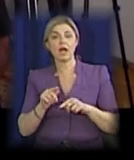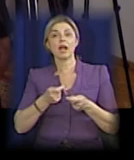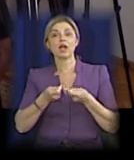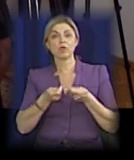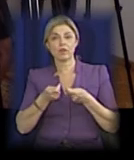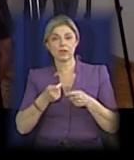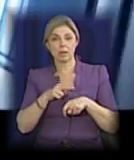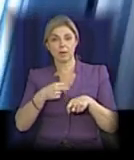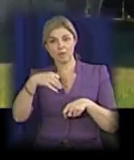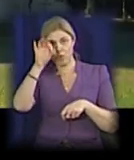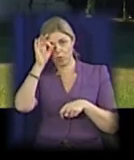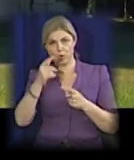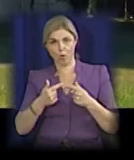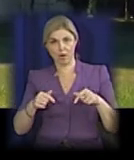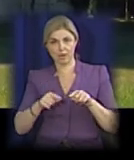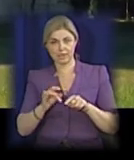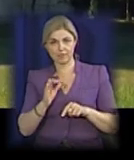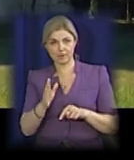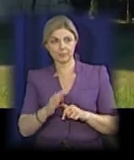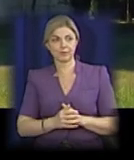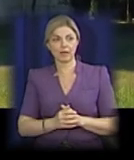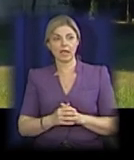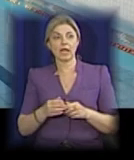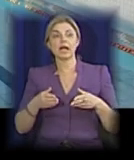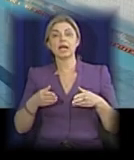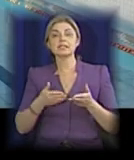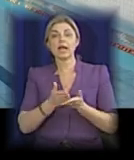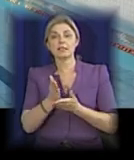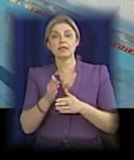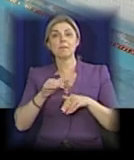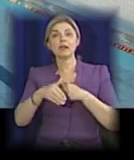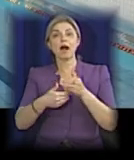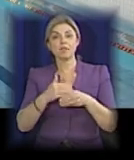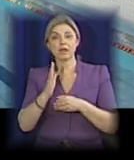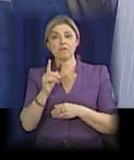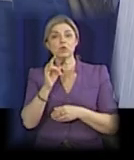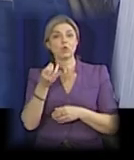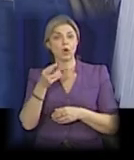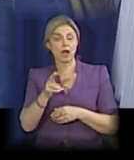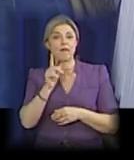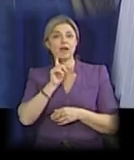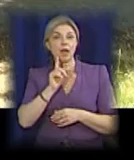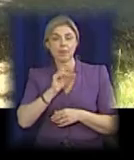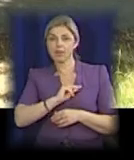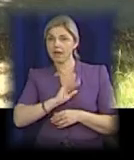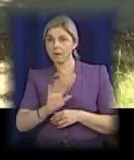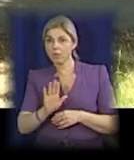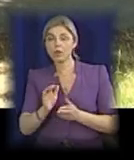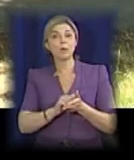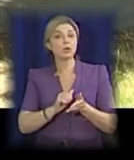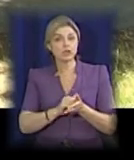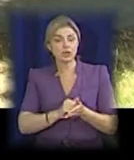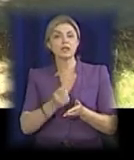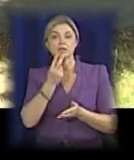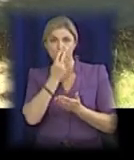правоохоронних органів. Секція плавання в спорткомплексі «Зоря» тимчасово не працює. З яких причин – дивіться у